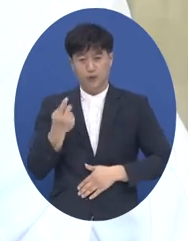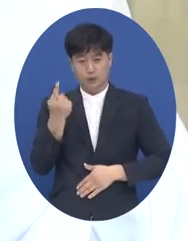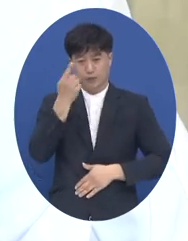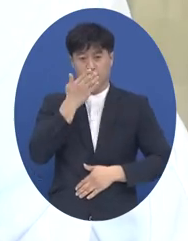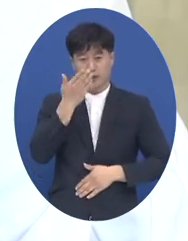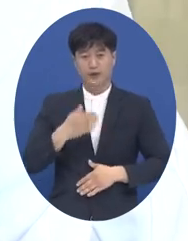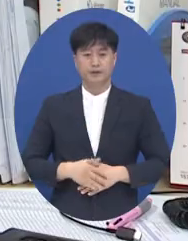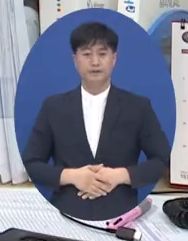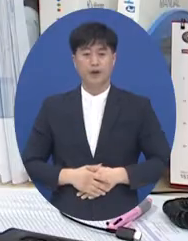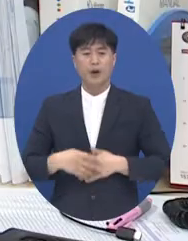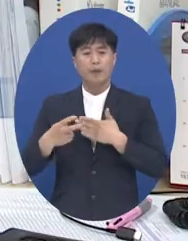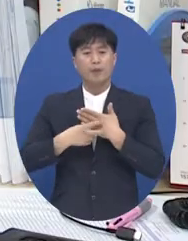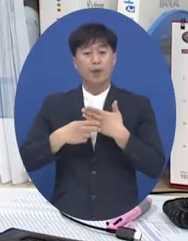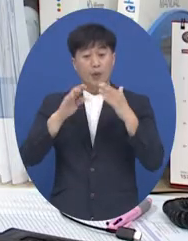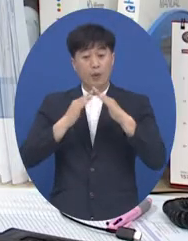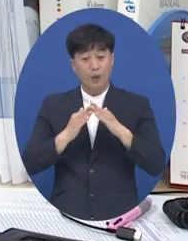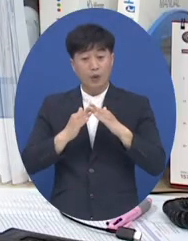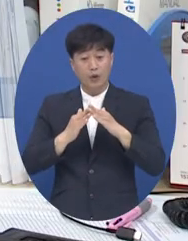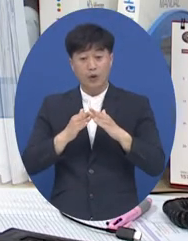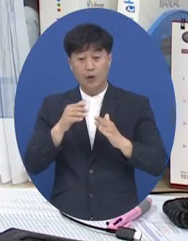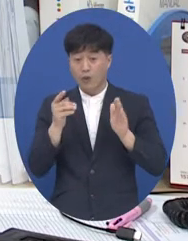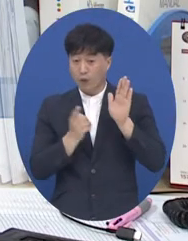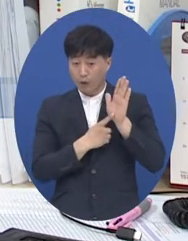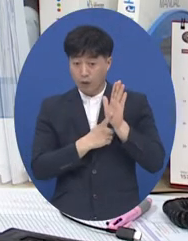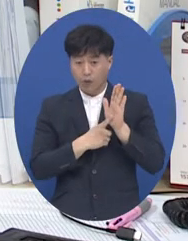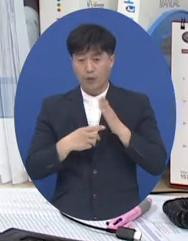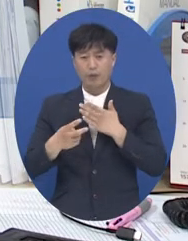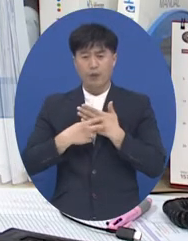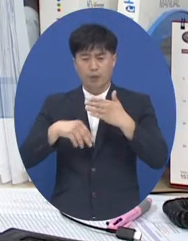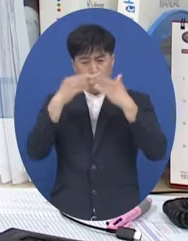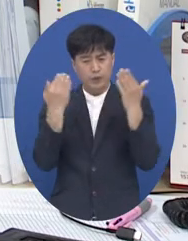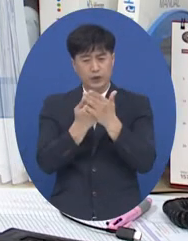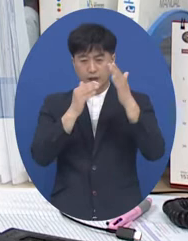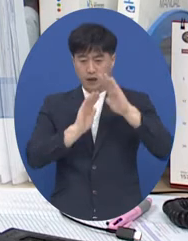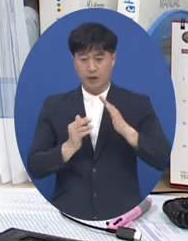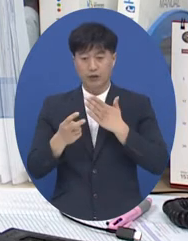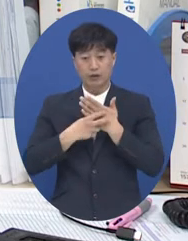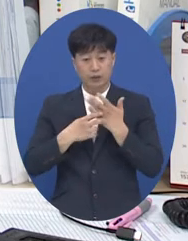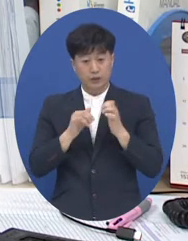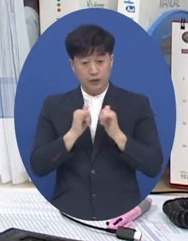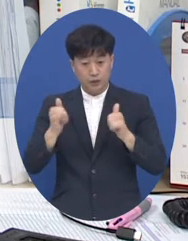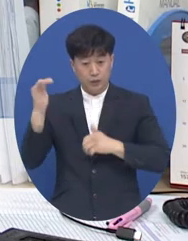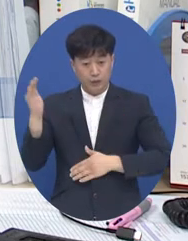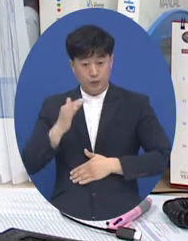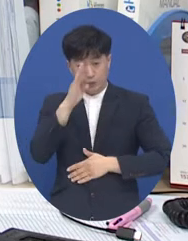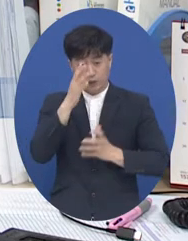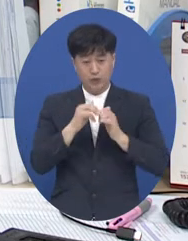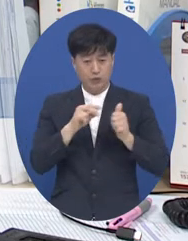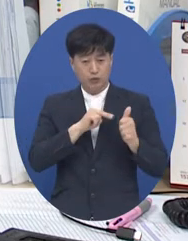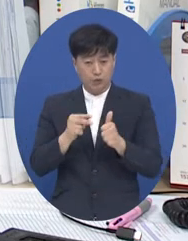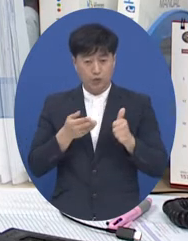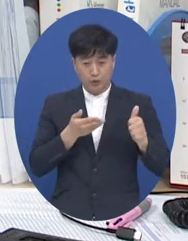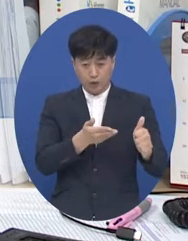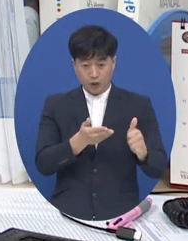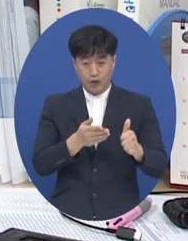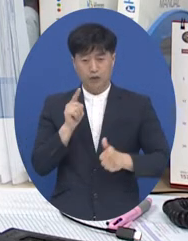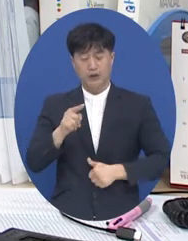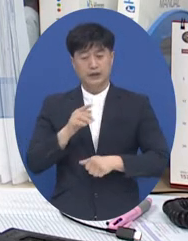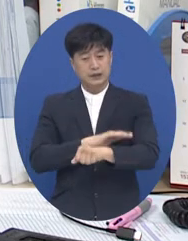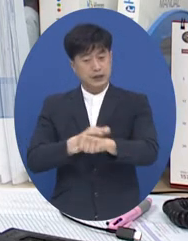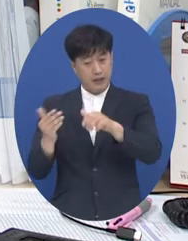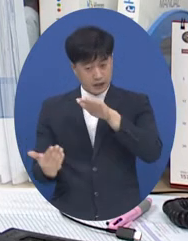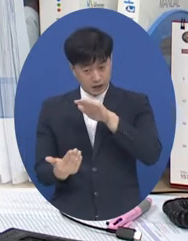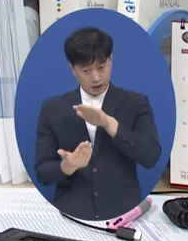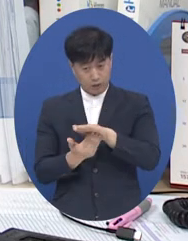입니다 병원에서 내려오는 공지나 병원 전반에 사항이나 의료진 눌어 붙어 한잔의 정보전 다